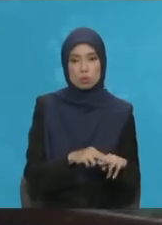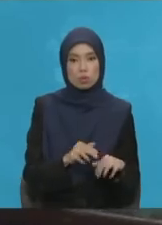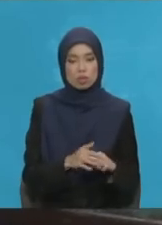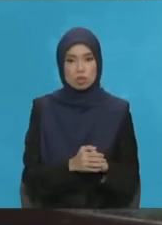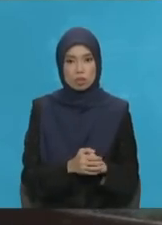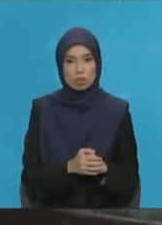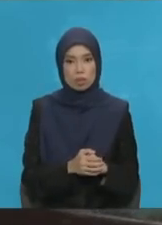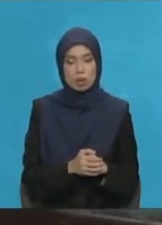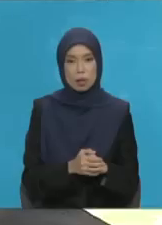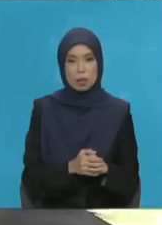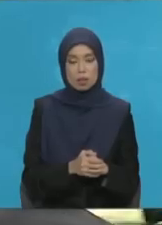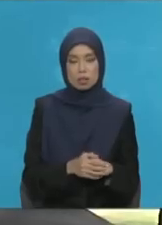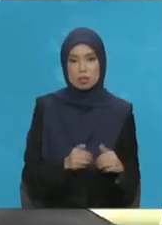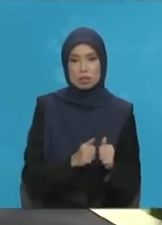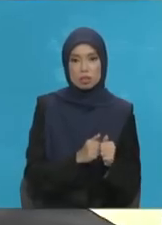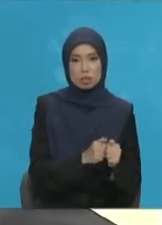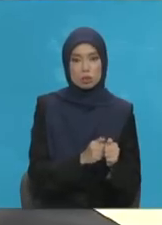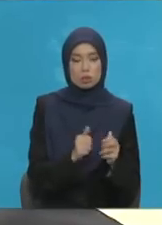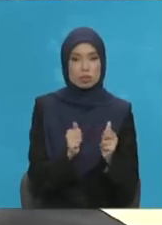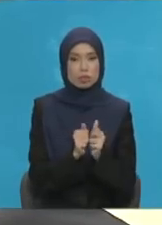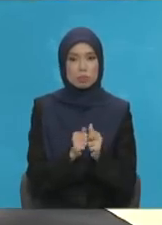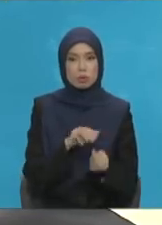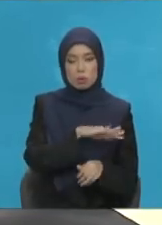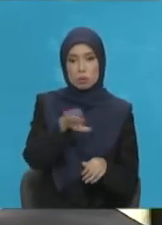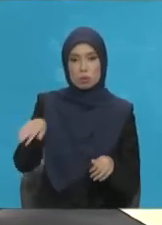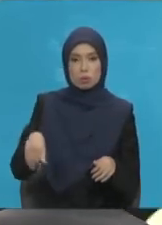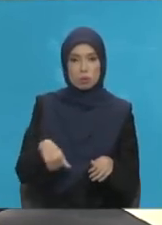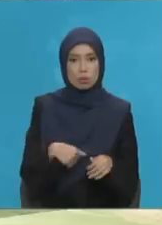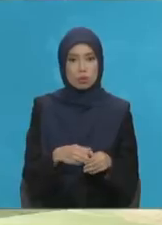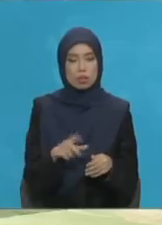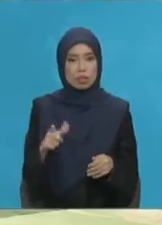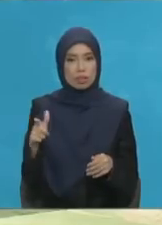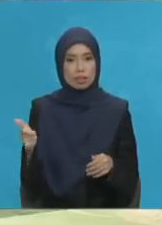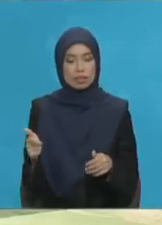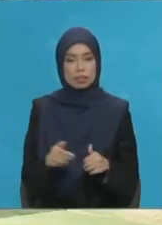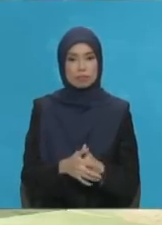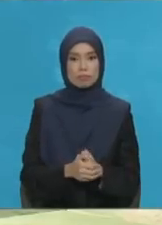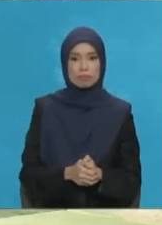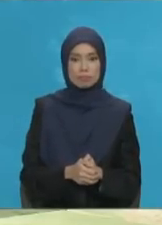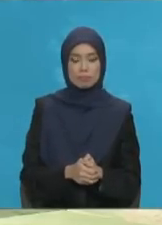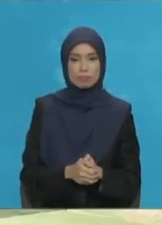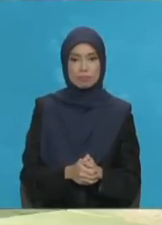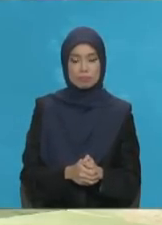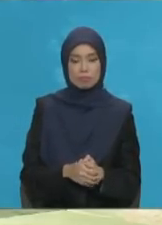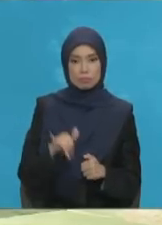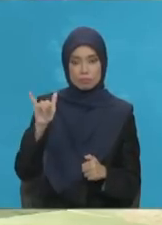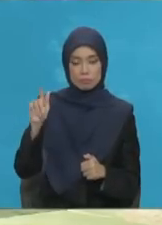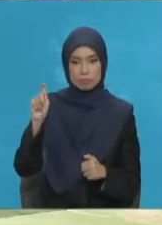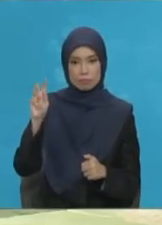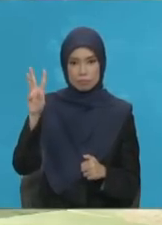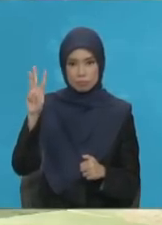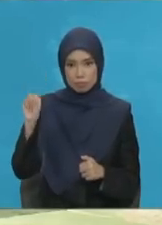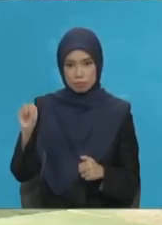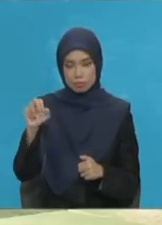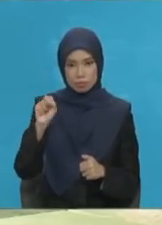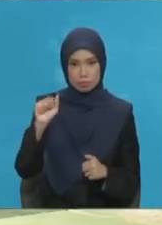oleh tanda diraja dan pertunangan di Raja yang amat Mulia pangeran sanggamara di